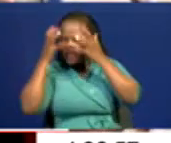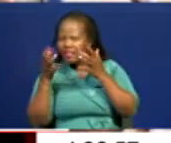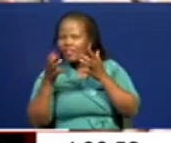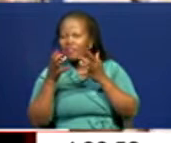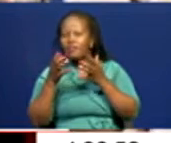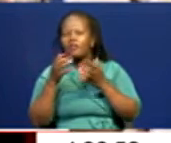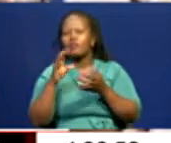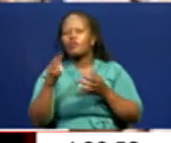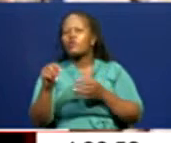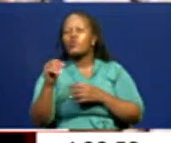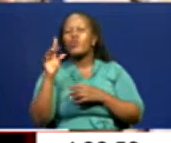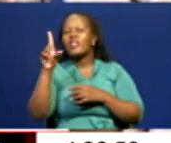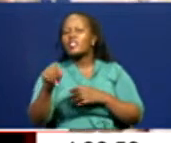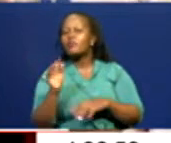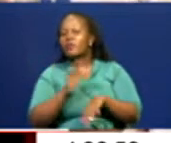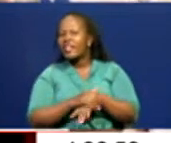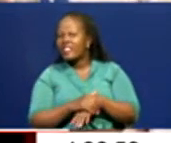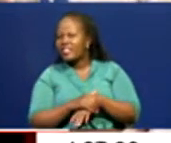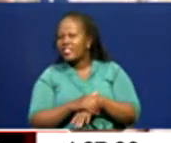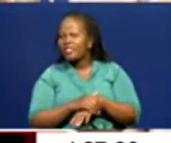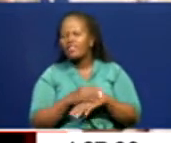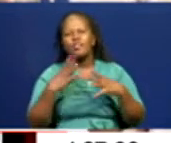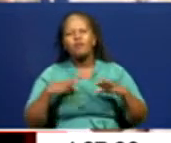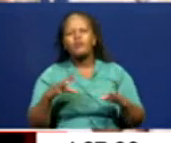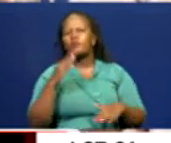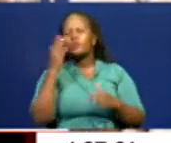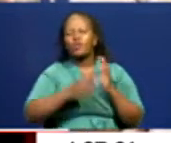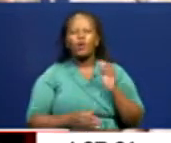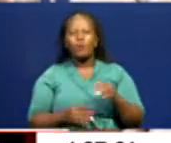chini? Watu waje upuzi.